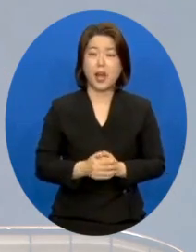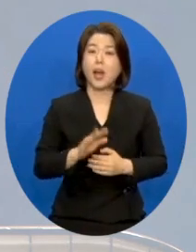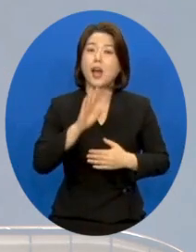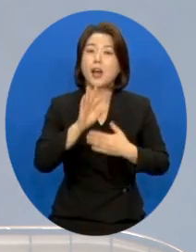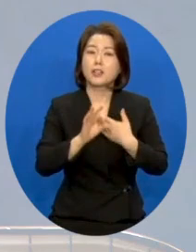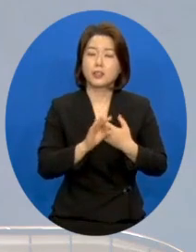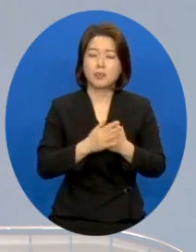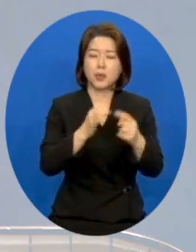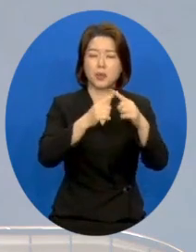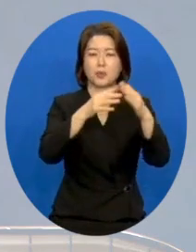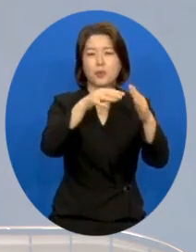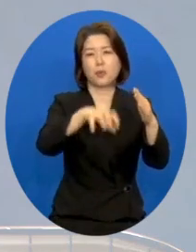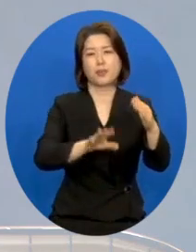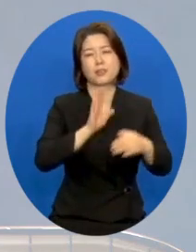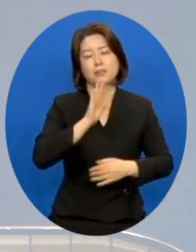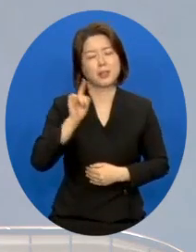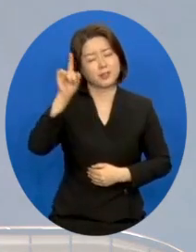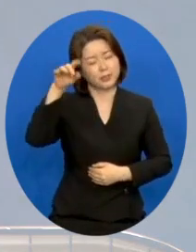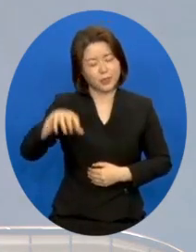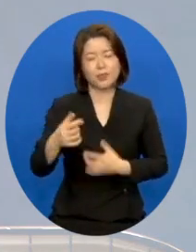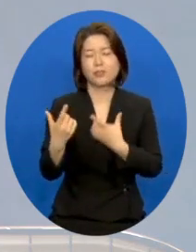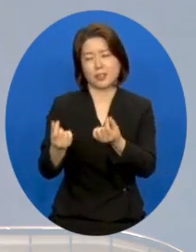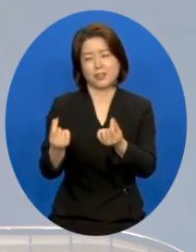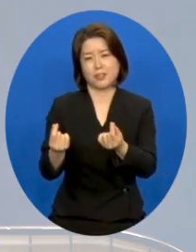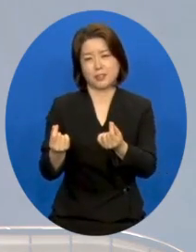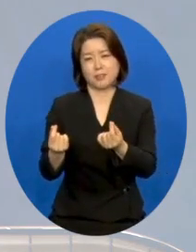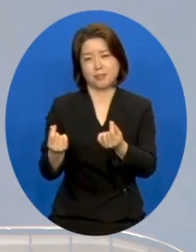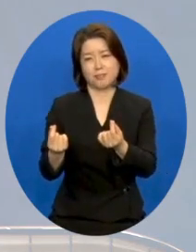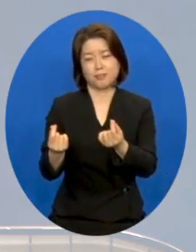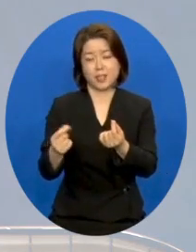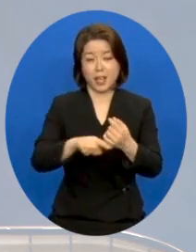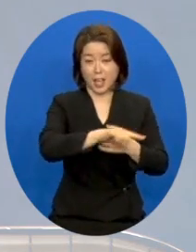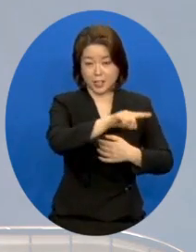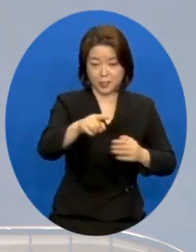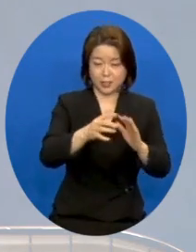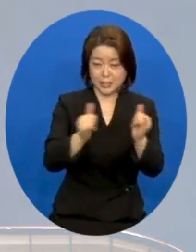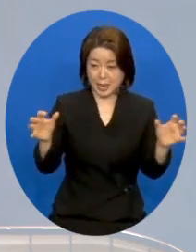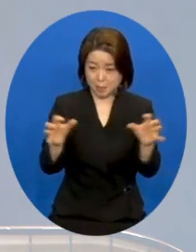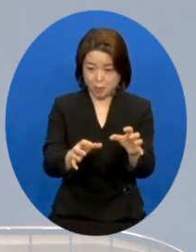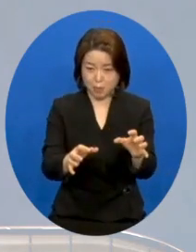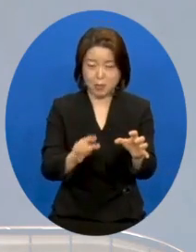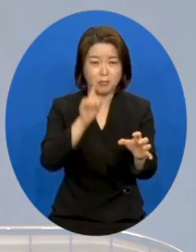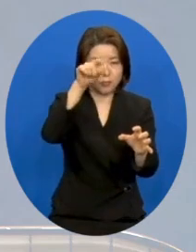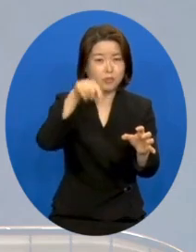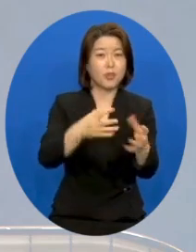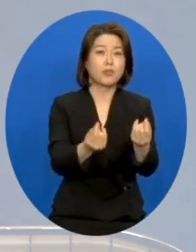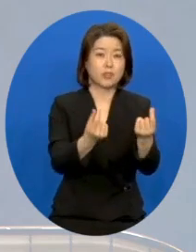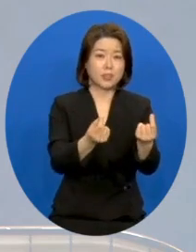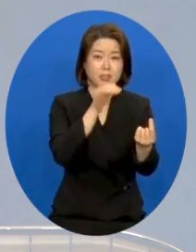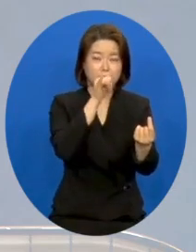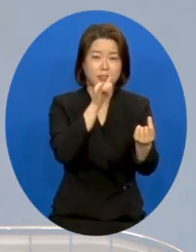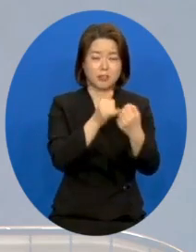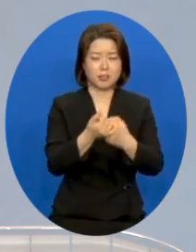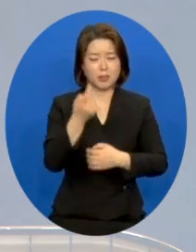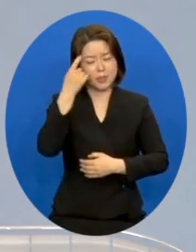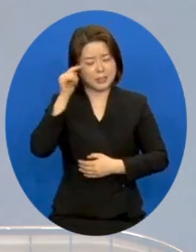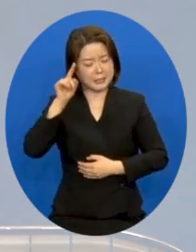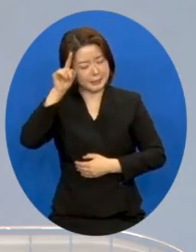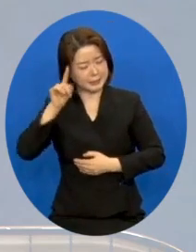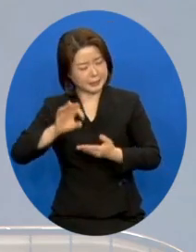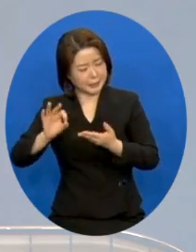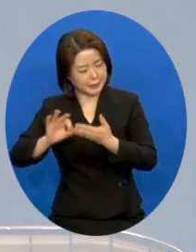정말 천국 같은 교회가 돼요 그런 사람들끼리 모인 교회가 되면 그런데 왜 이렇게 신경 쓰는 게 많고